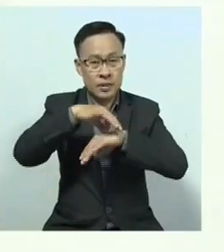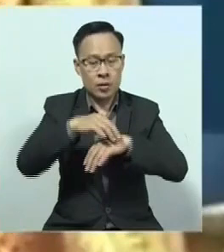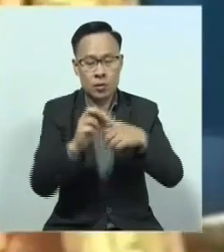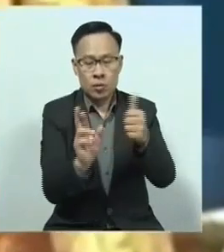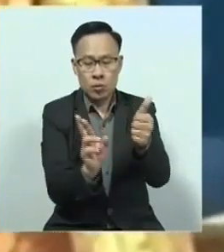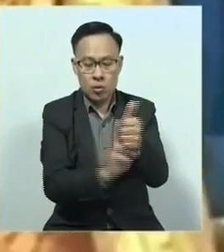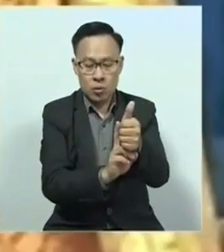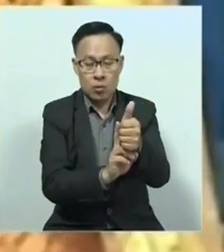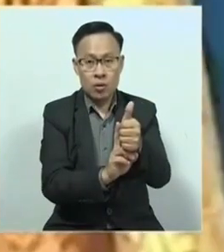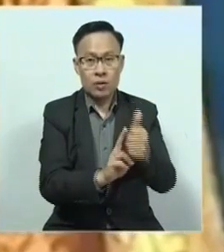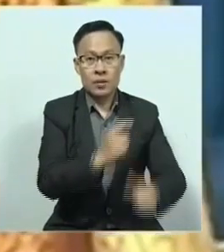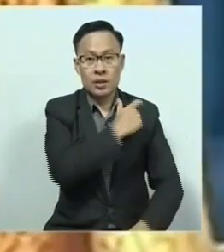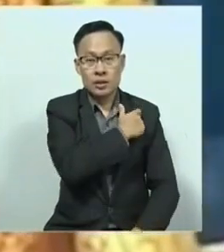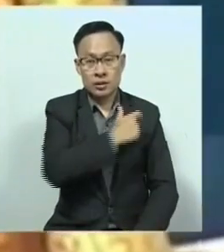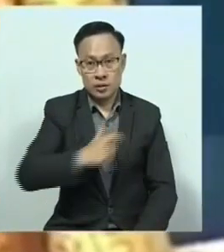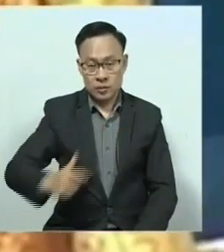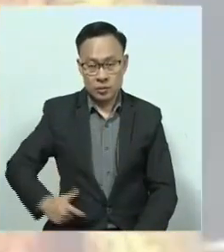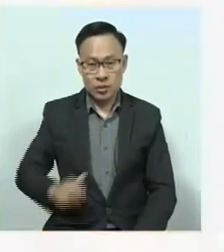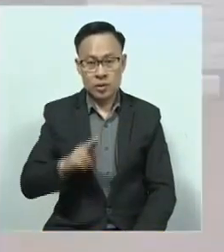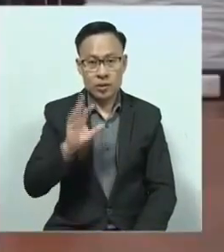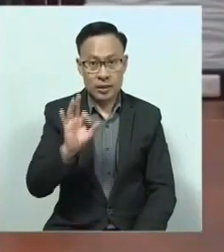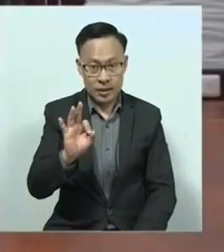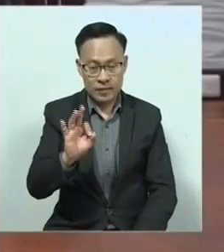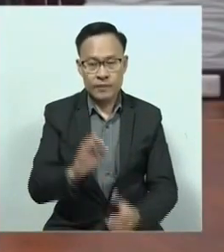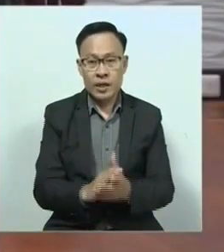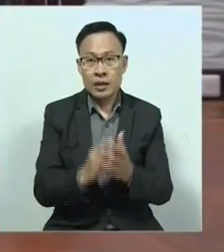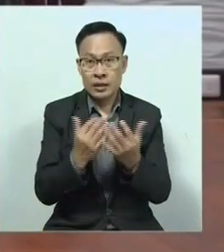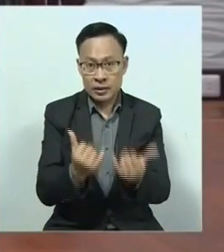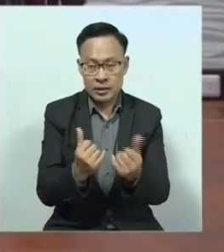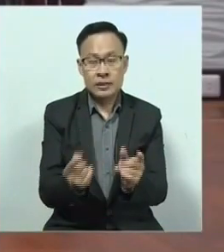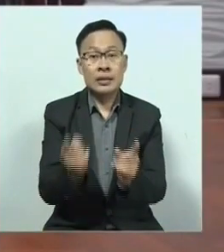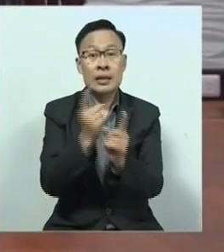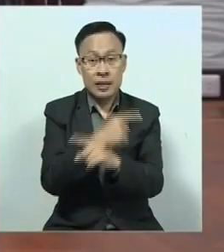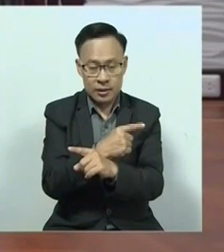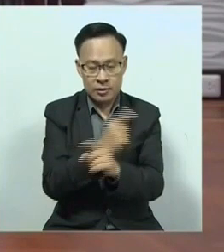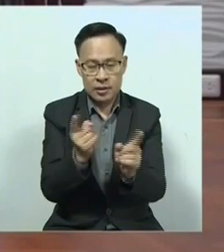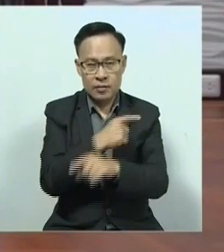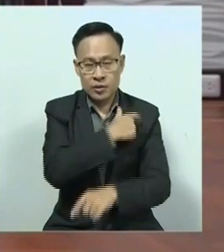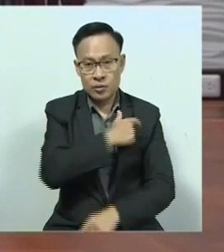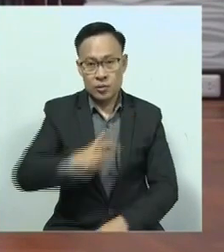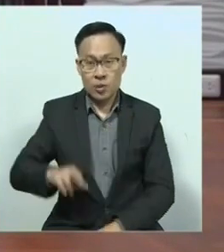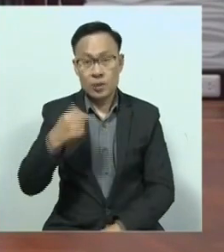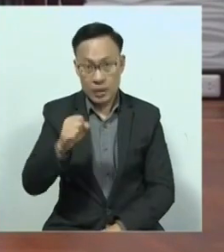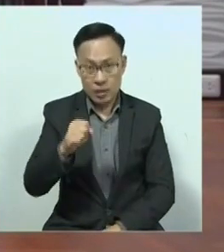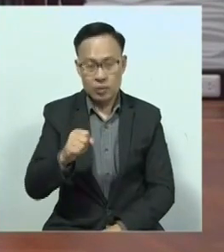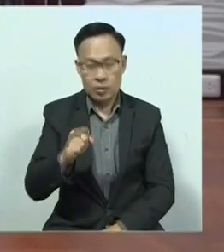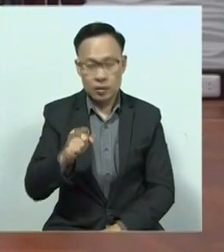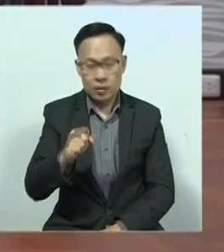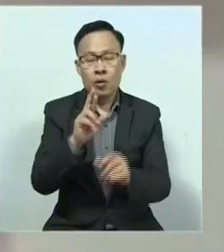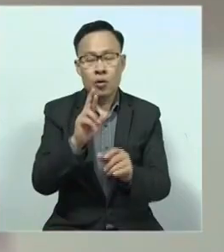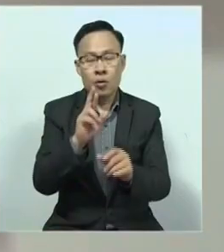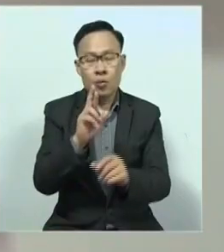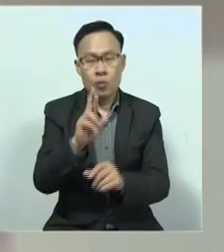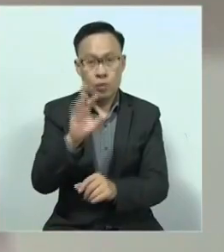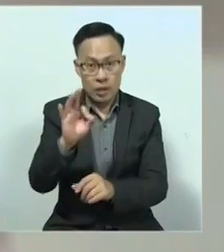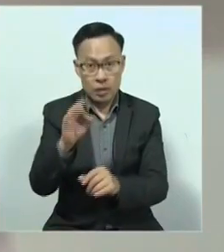ค์แต่ครั้งนี้เนี่ยเป็นครั้งแรกของรัชสมัยของพระองค์ท่าน เมื่อ7ปีที่แล้วเนี่ยคน